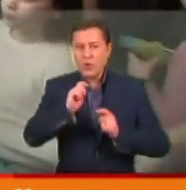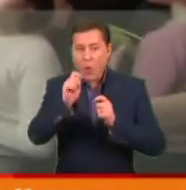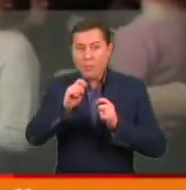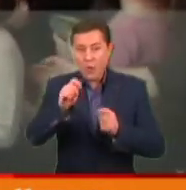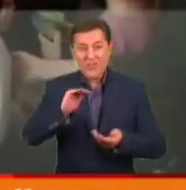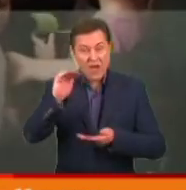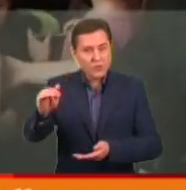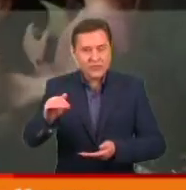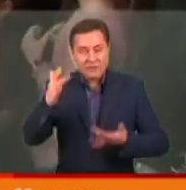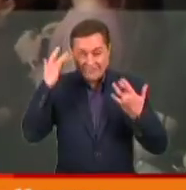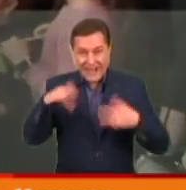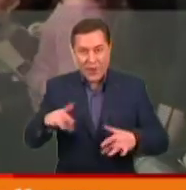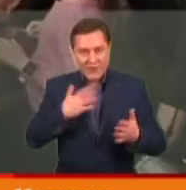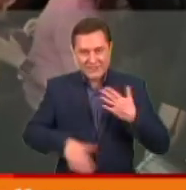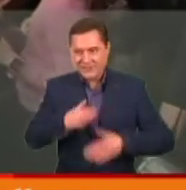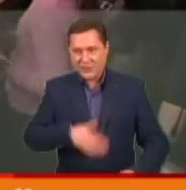не очікувала.